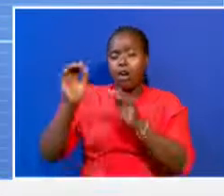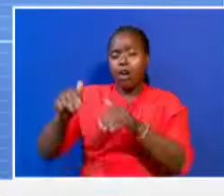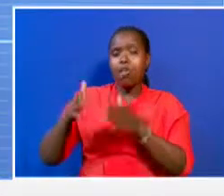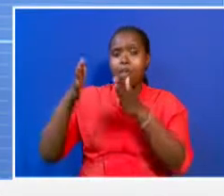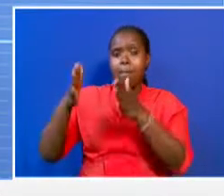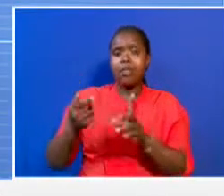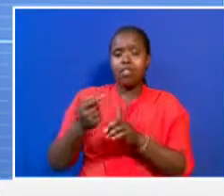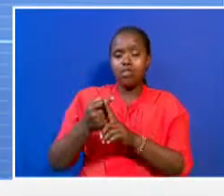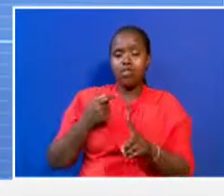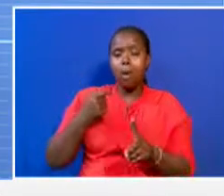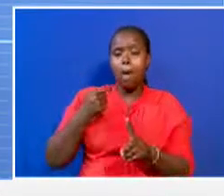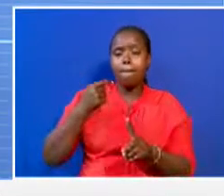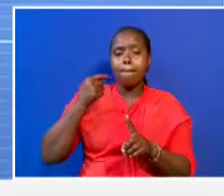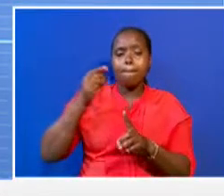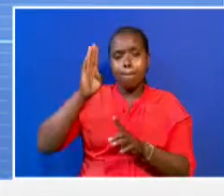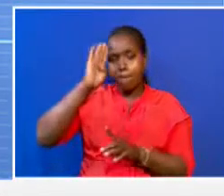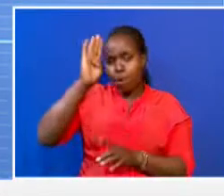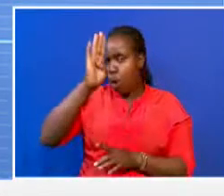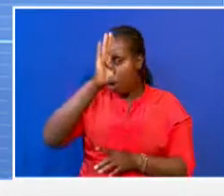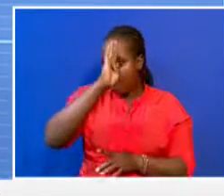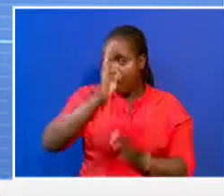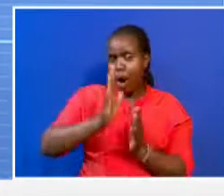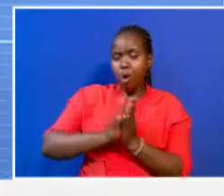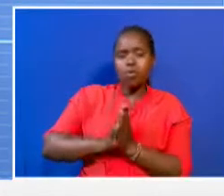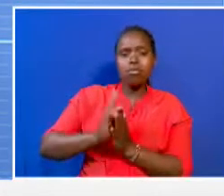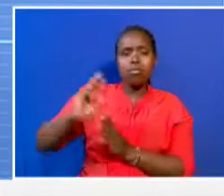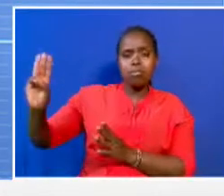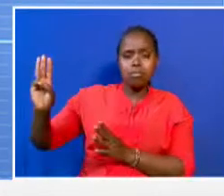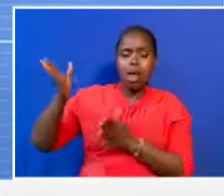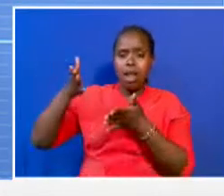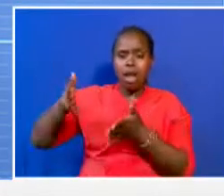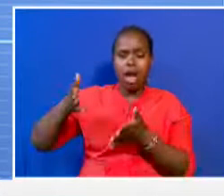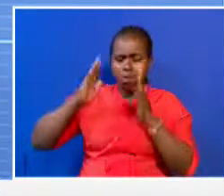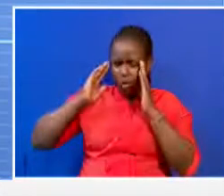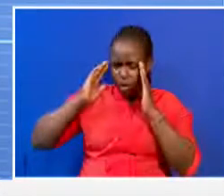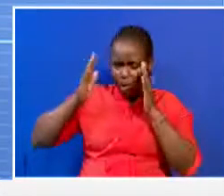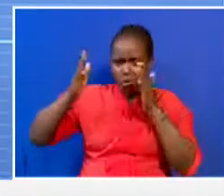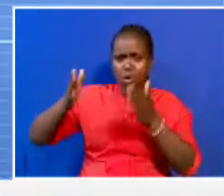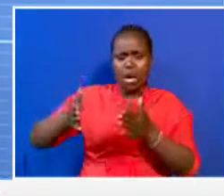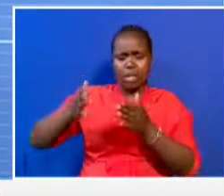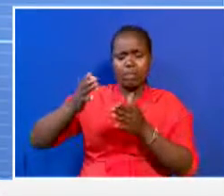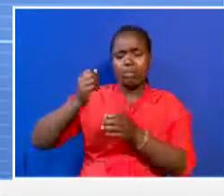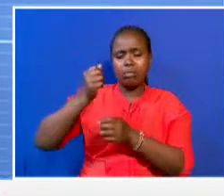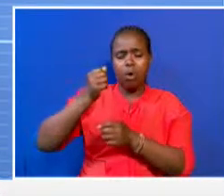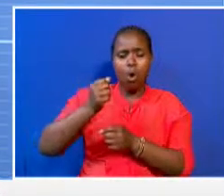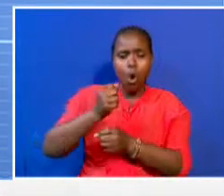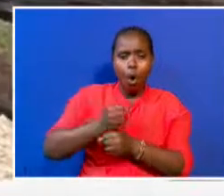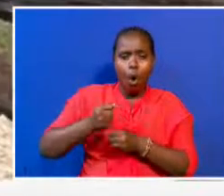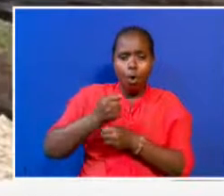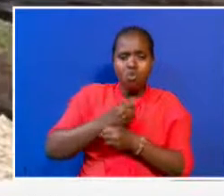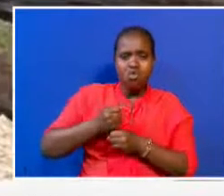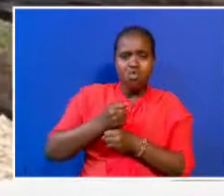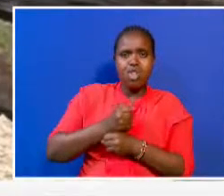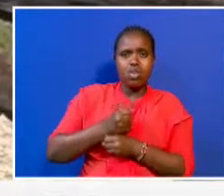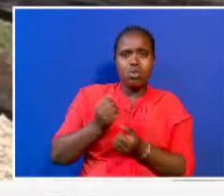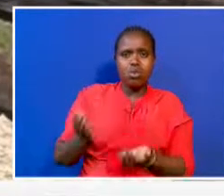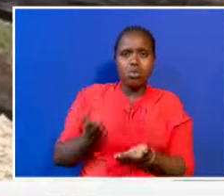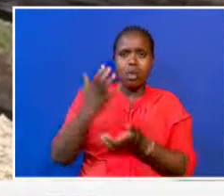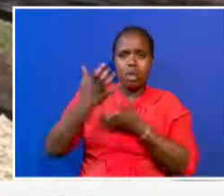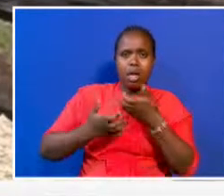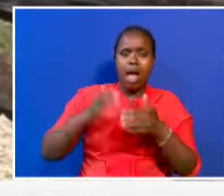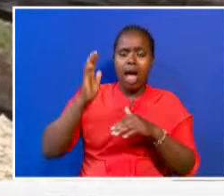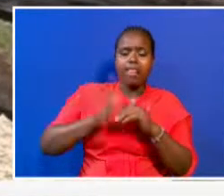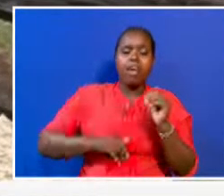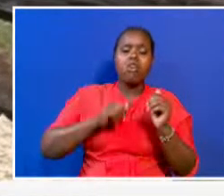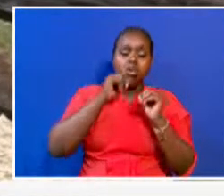Wakulima katika kaunti ya Bungoma na mkoa wa Magharibi kwa ujumla wameraiwa kujihusisha na ukulima wa kahawa ili kuinua uchumi badala ya kutegemea